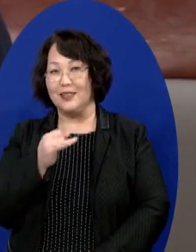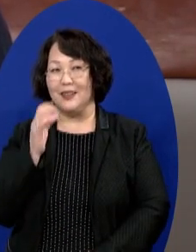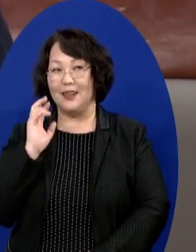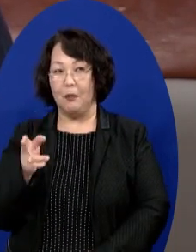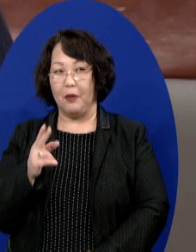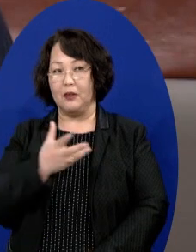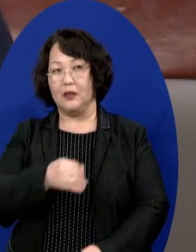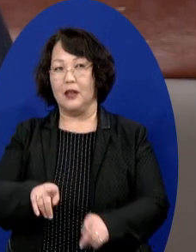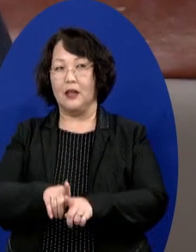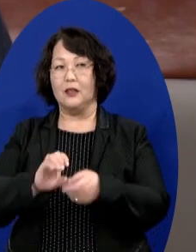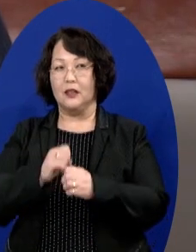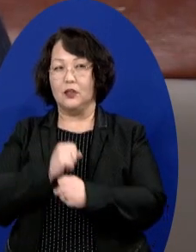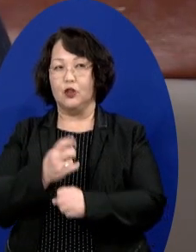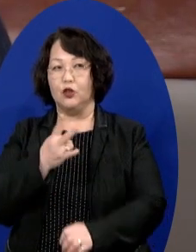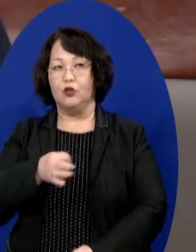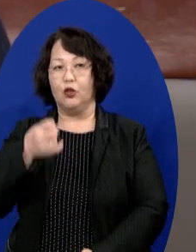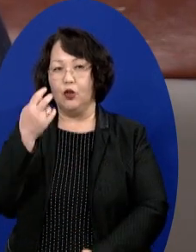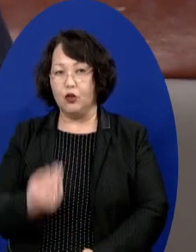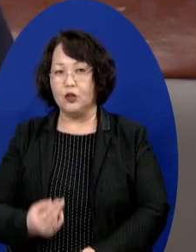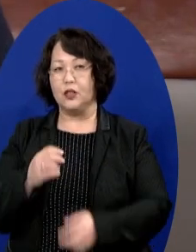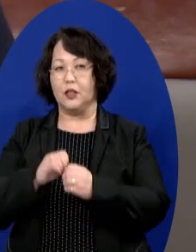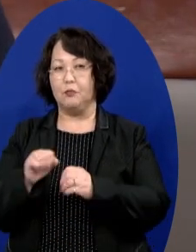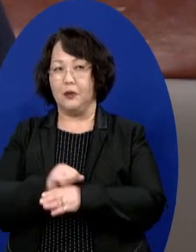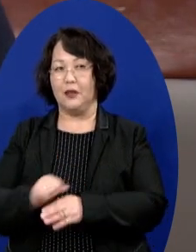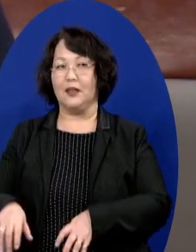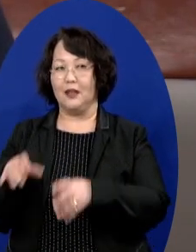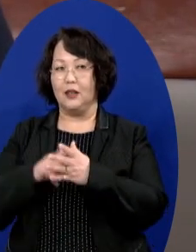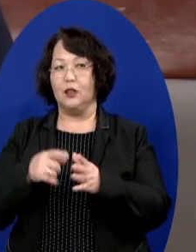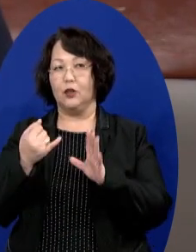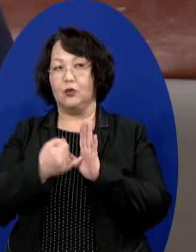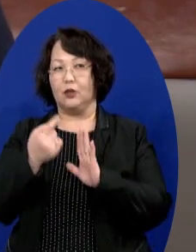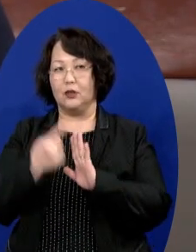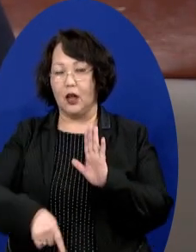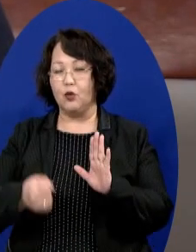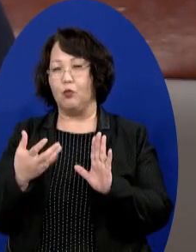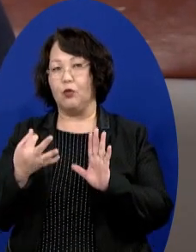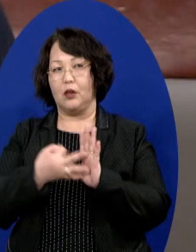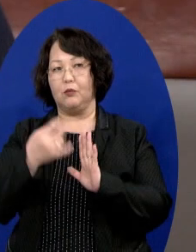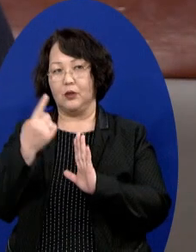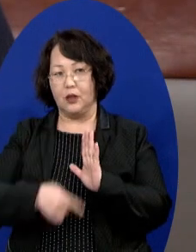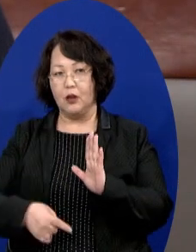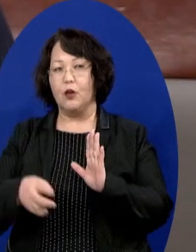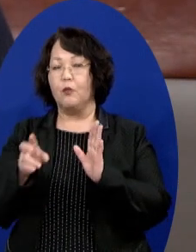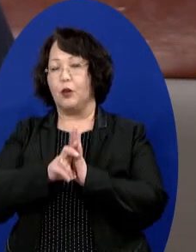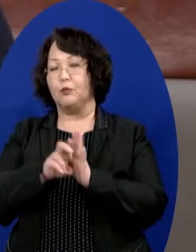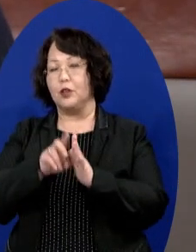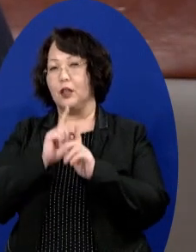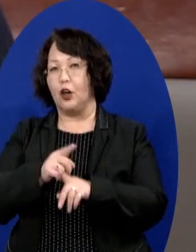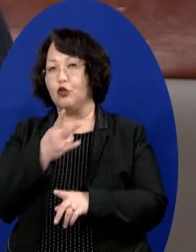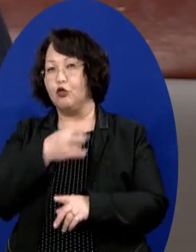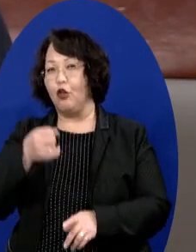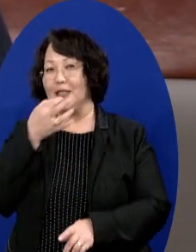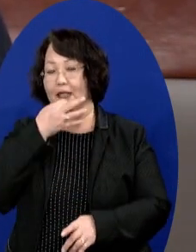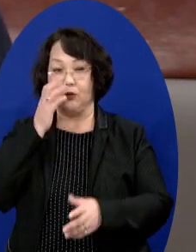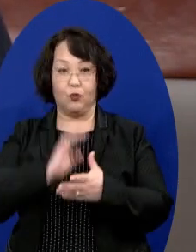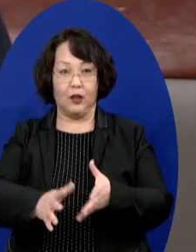одоо нөөцлөх харгал байна л да. Одоо бид нарт нэг 6 сар юм уу 8 сар боломж байгаад нөөцлөө төрүүлээд авчих юм бол Монгол улс